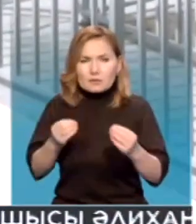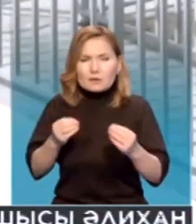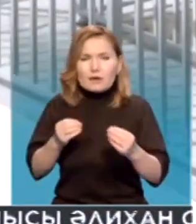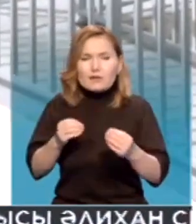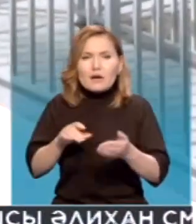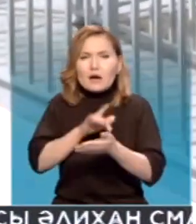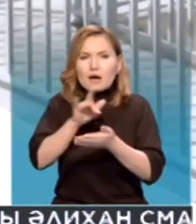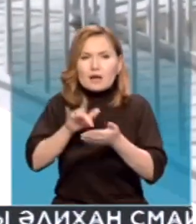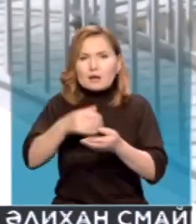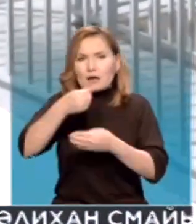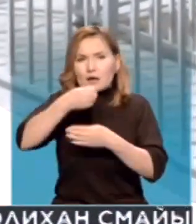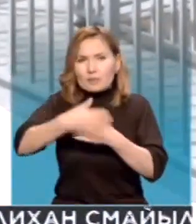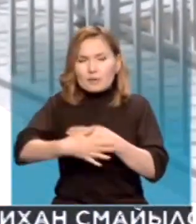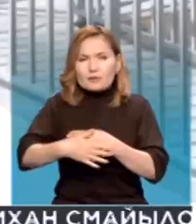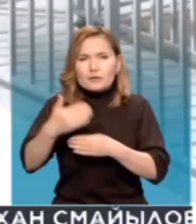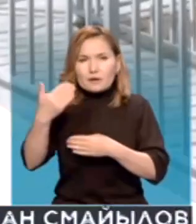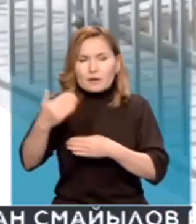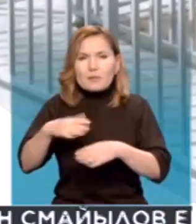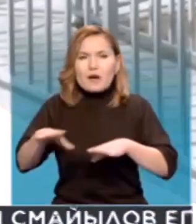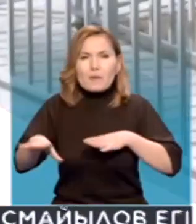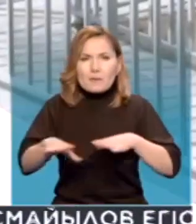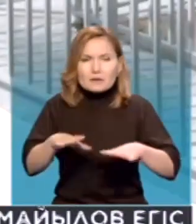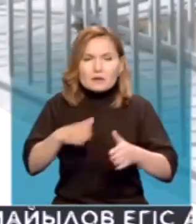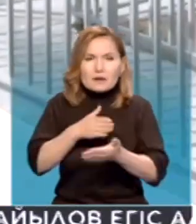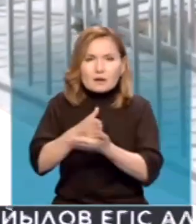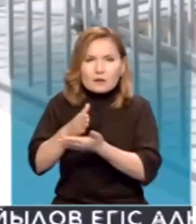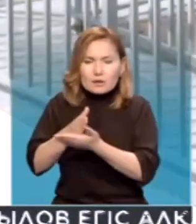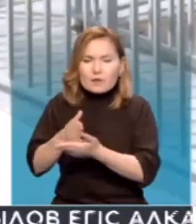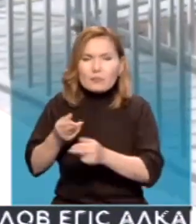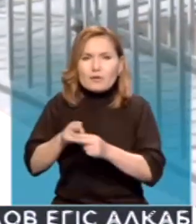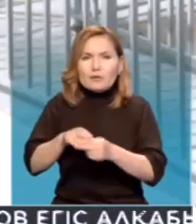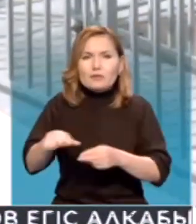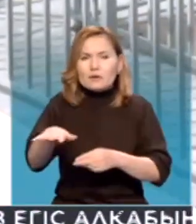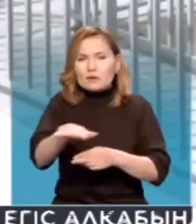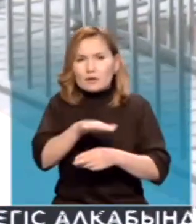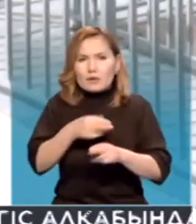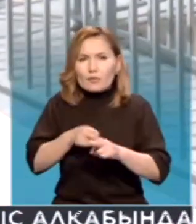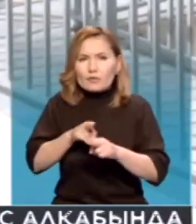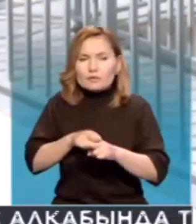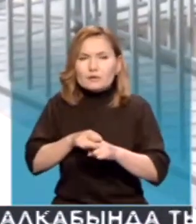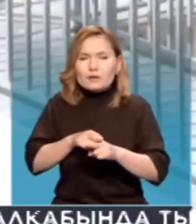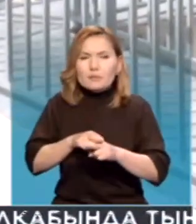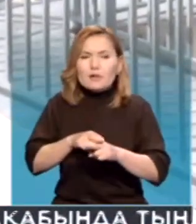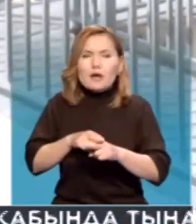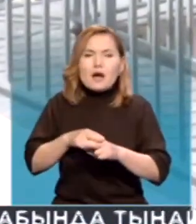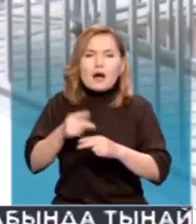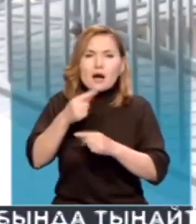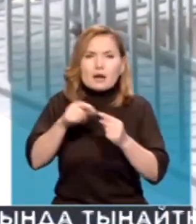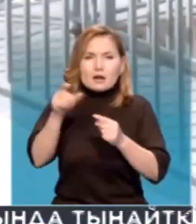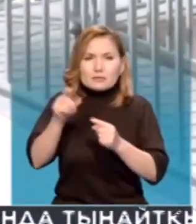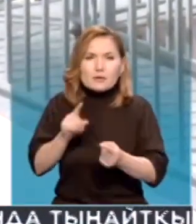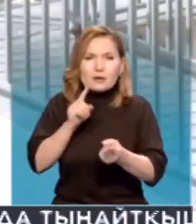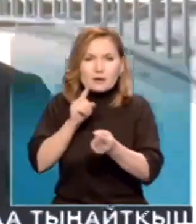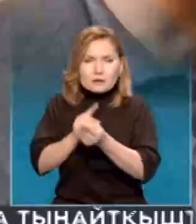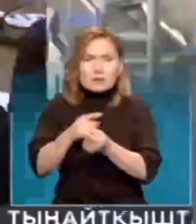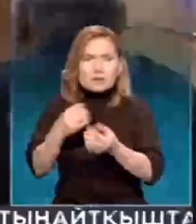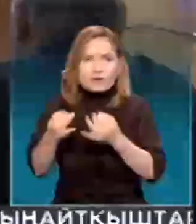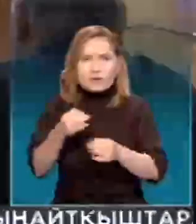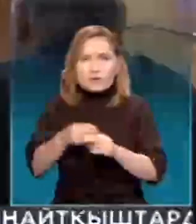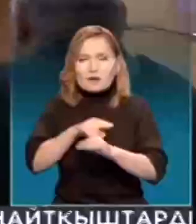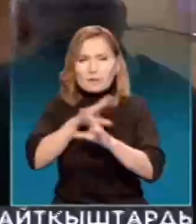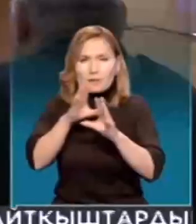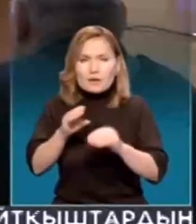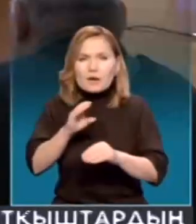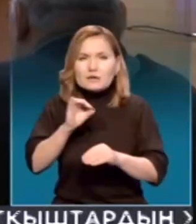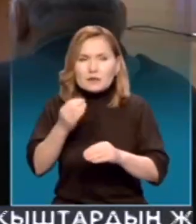қаланың ортасында орналасқан бір базарға кіріп шығып, сосын қаланың көші бойындағы кәсіпкерлермен, саудагерлермен сөйлестік. Жалпы